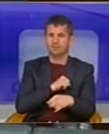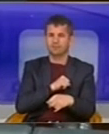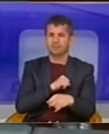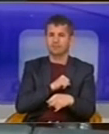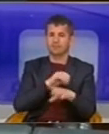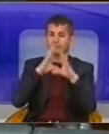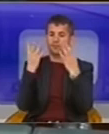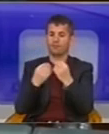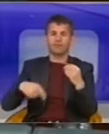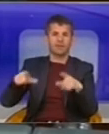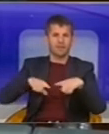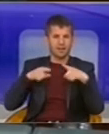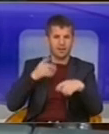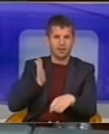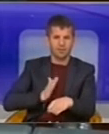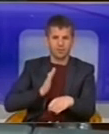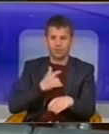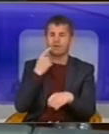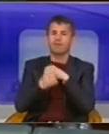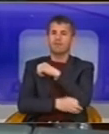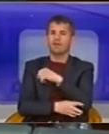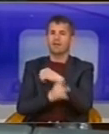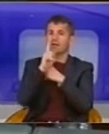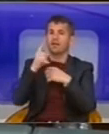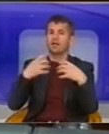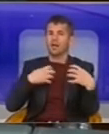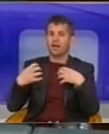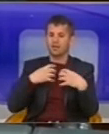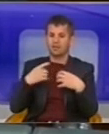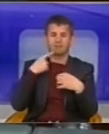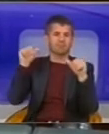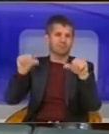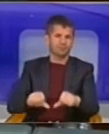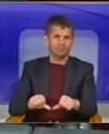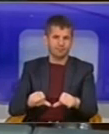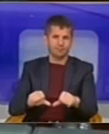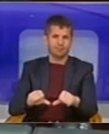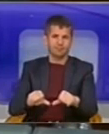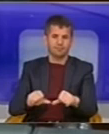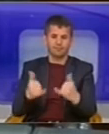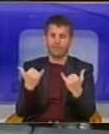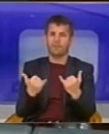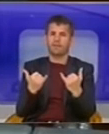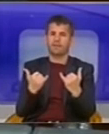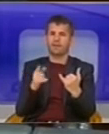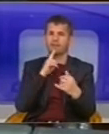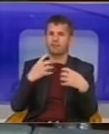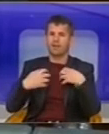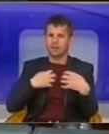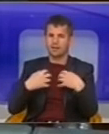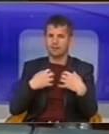interesimeve, jeta kulturore është shumë e varfër, e artistët janë në gjendje të mirë. Aktualisht, pra, aktorët